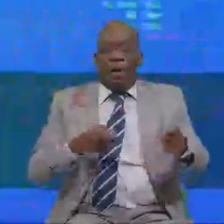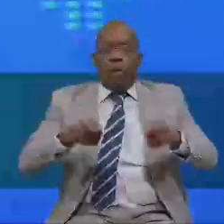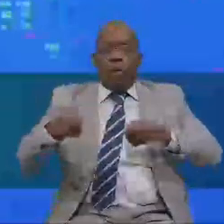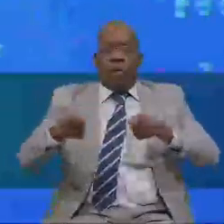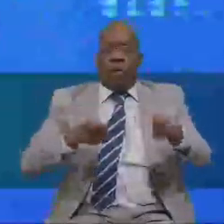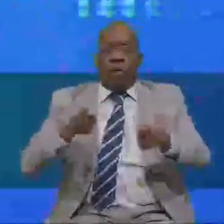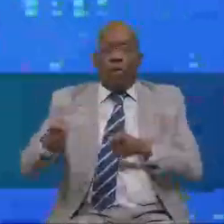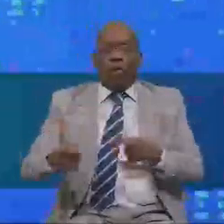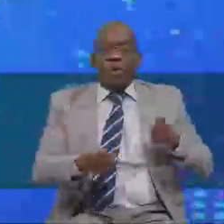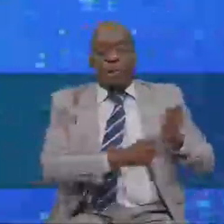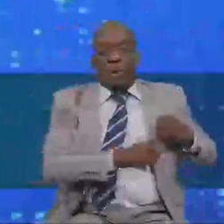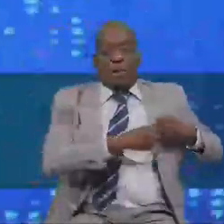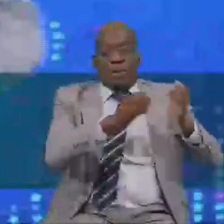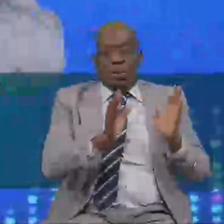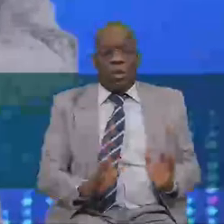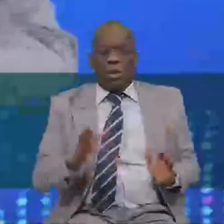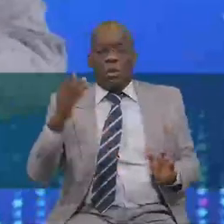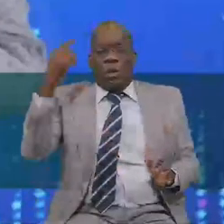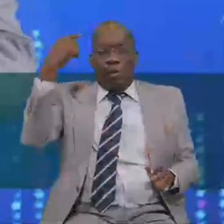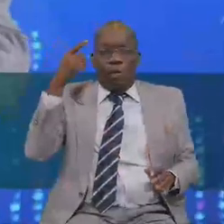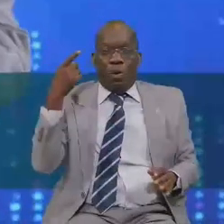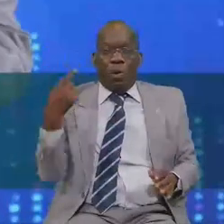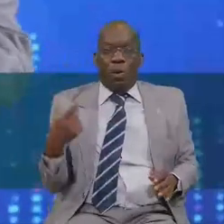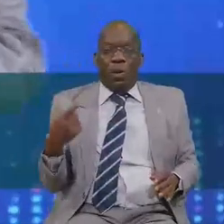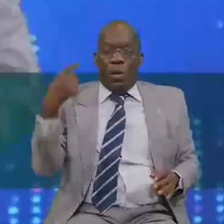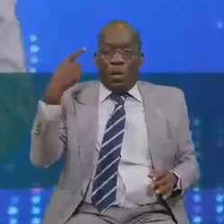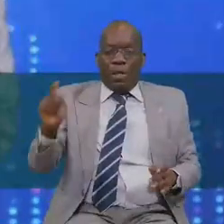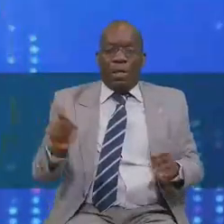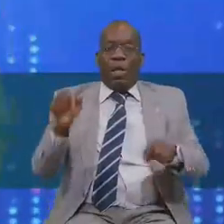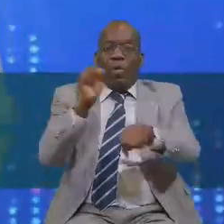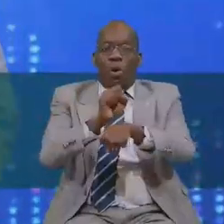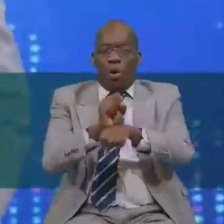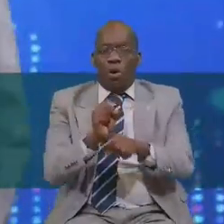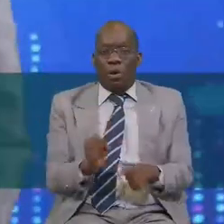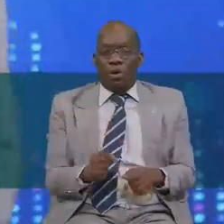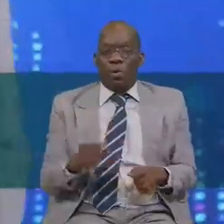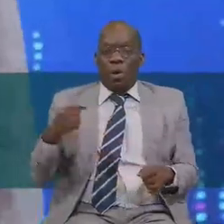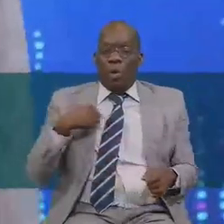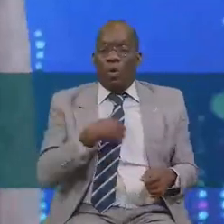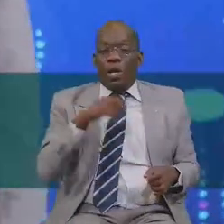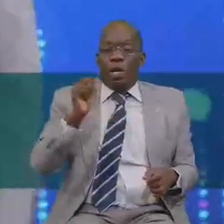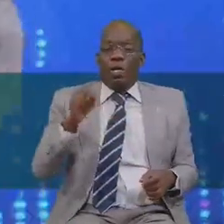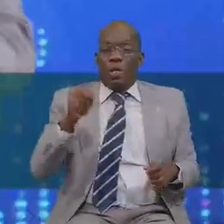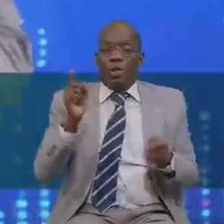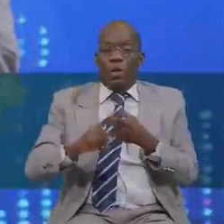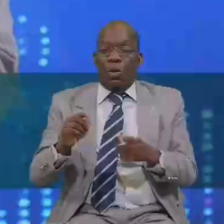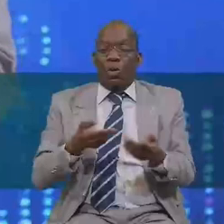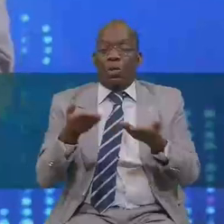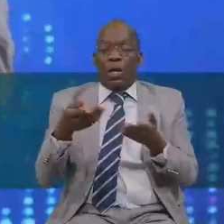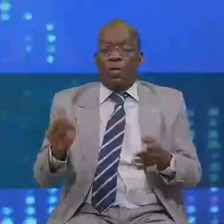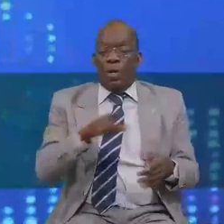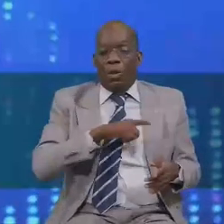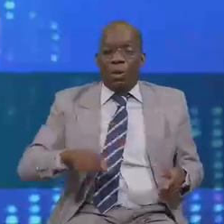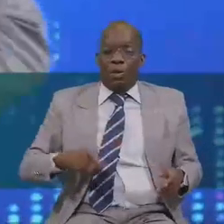soldats domptés pour la commission. Il nous a donné la commission. Et nous devons servir le Seigneur